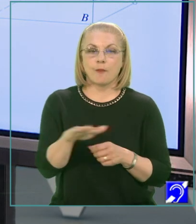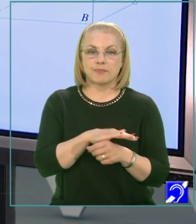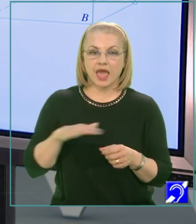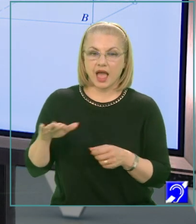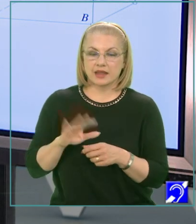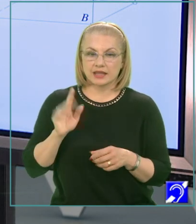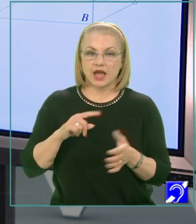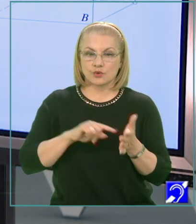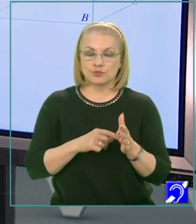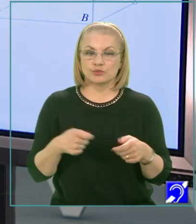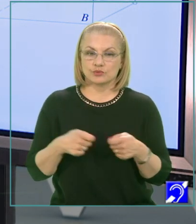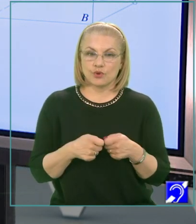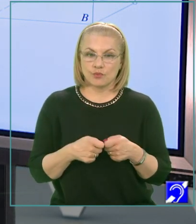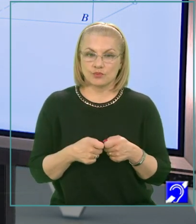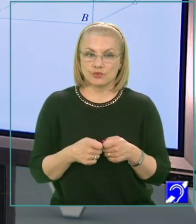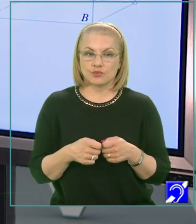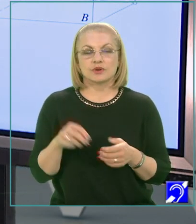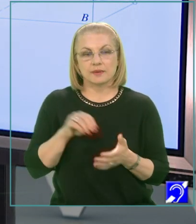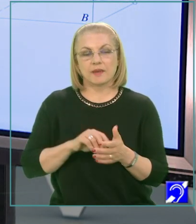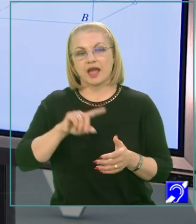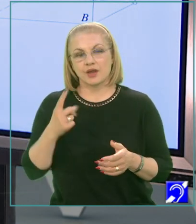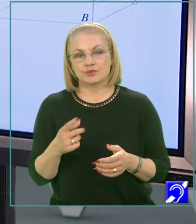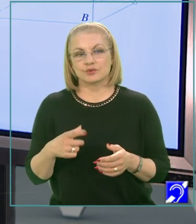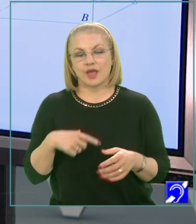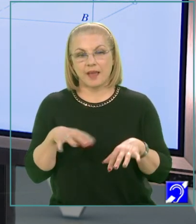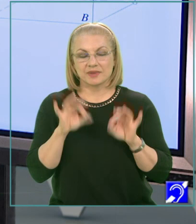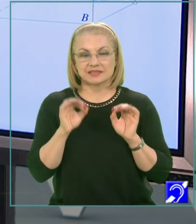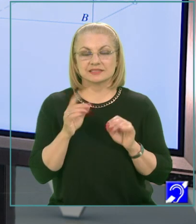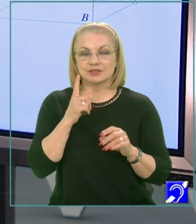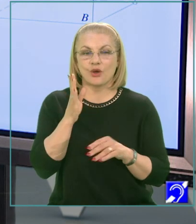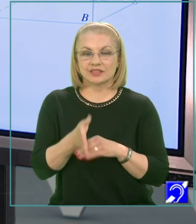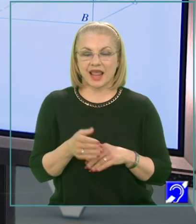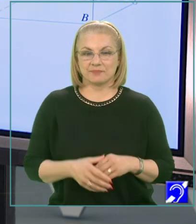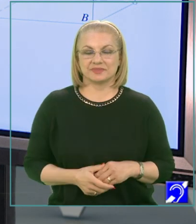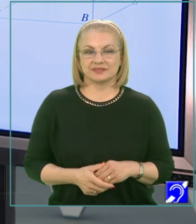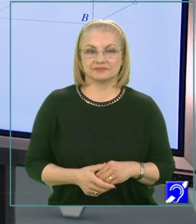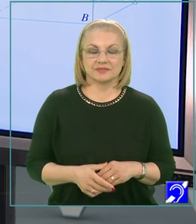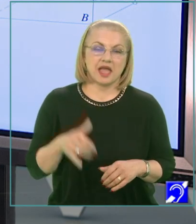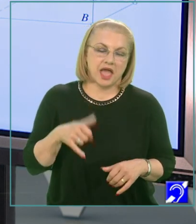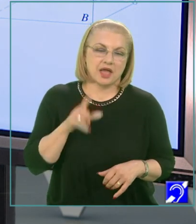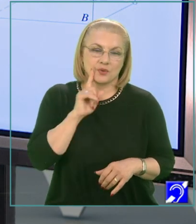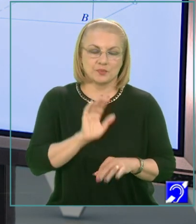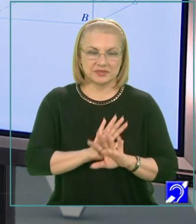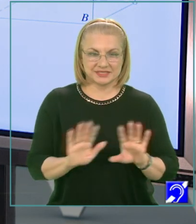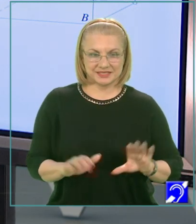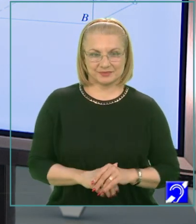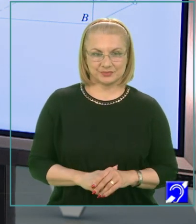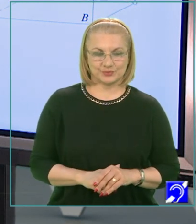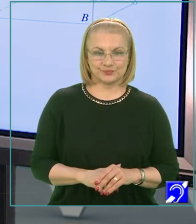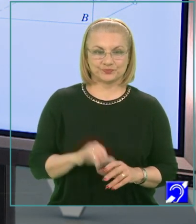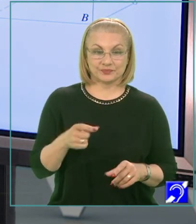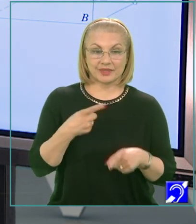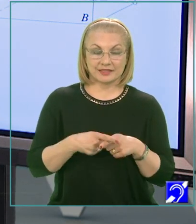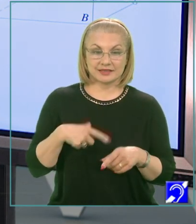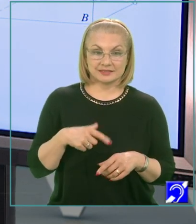punct în comun mai au încă unul, deci au o dreaptă. Am găsit dreapta. De acum lucrurile încep să fie mai simple. Intersecția, deci,